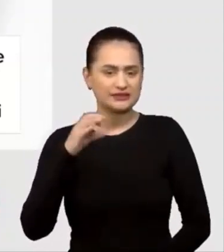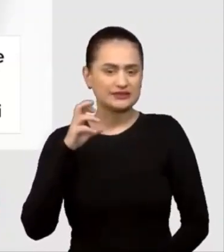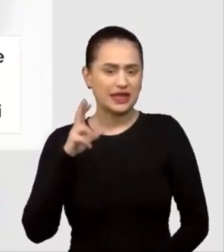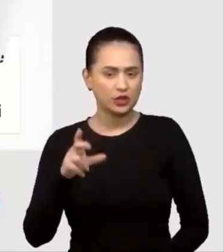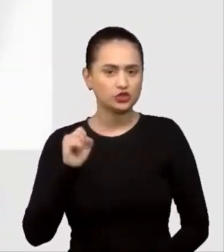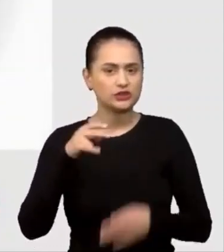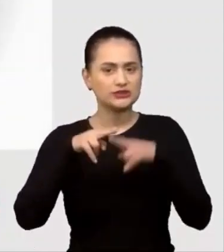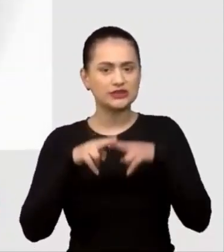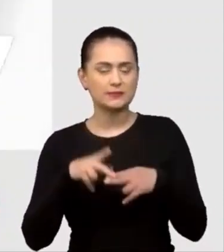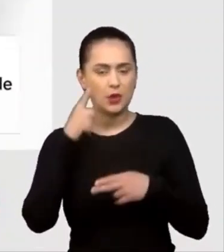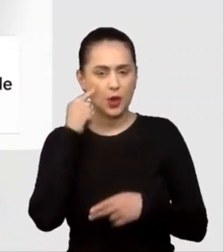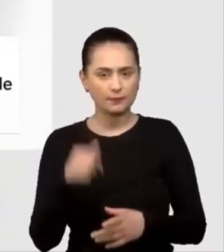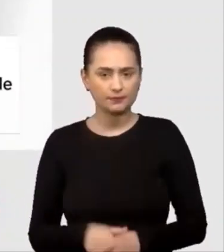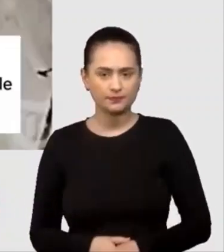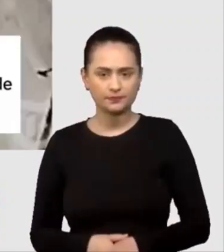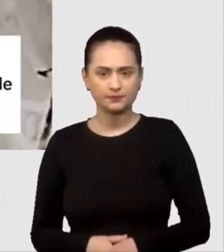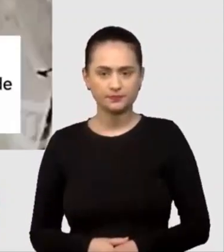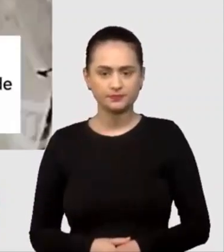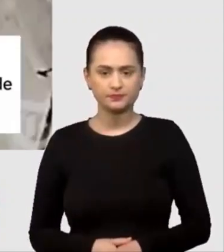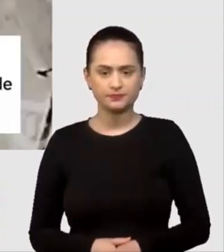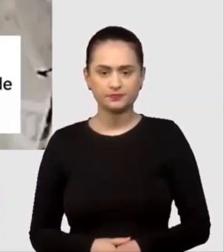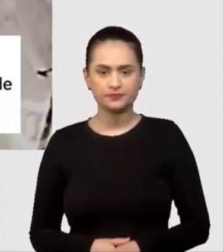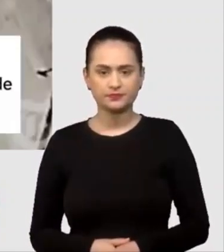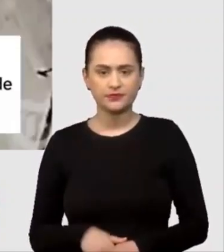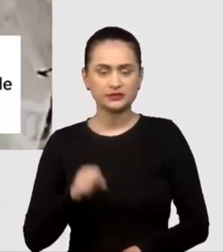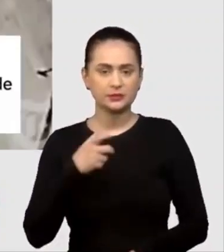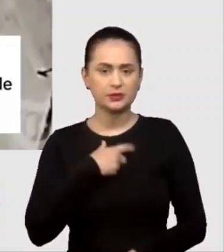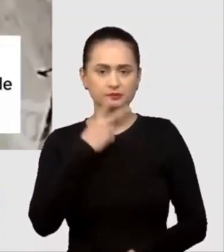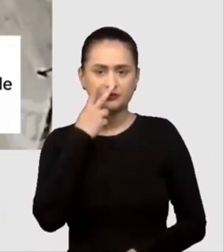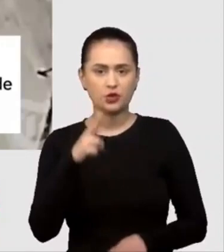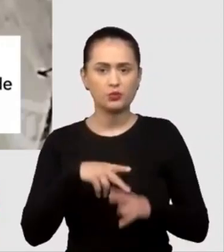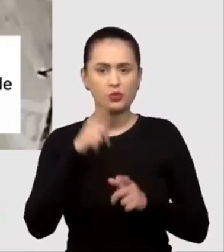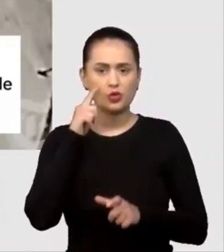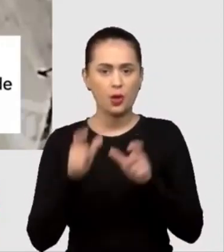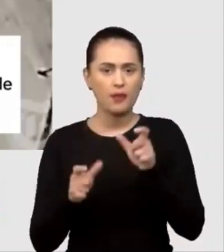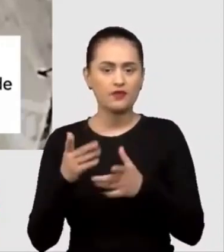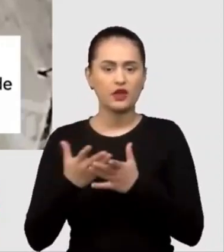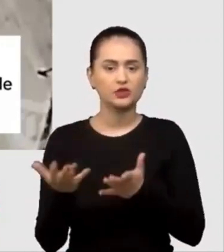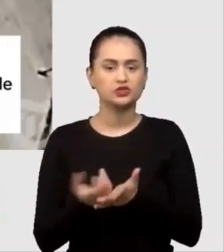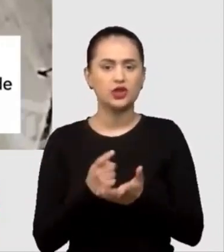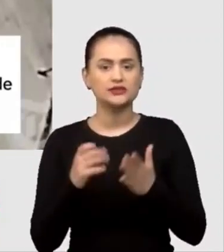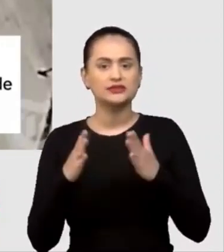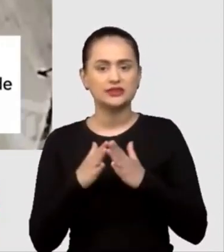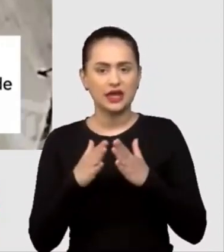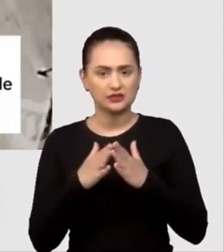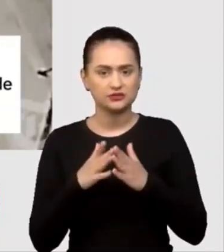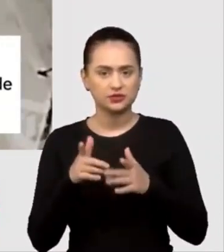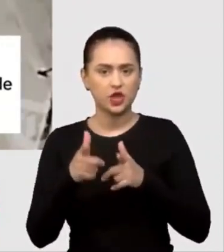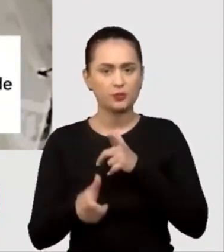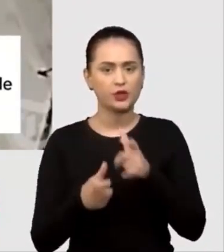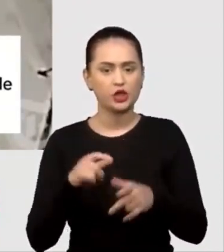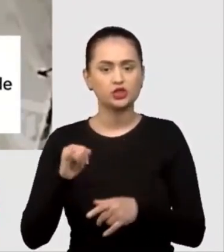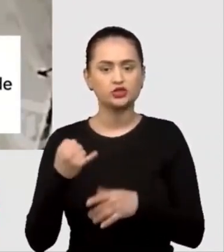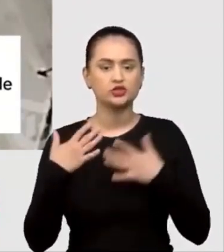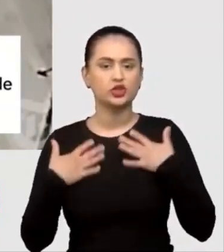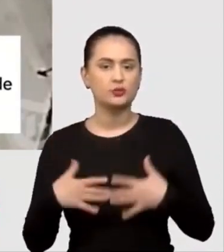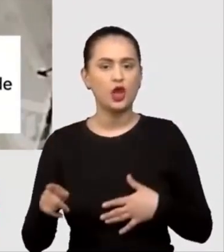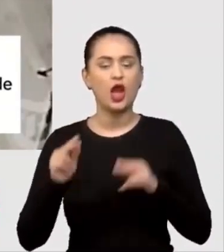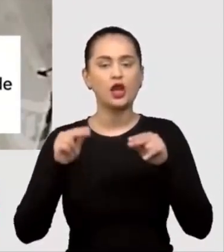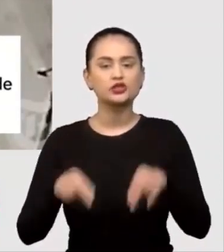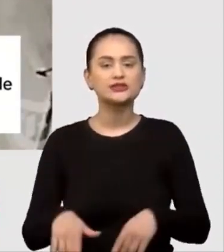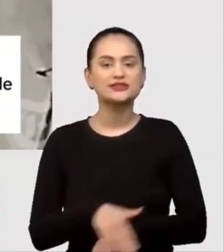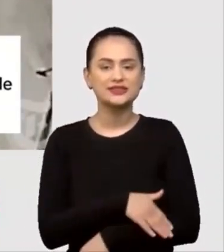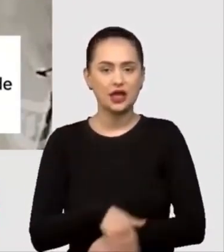privi masacrul din Bucea și să rămâi om, să poți privi cum civilii au fost luați din case, executați, iar trupurile să ajungă în